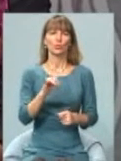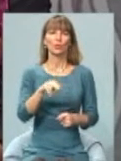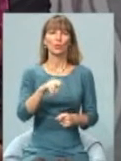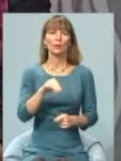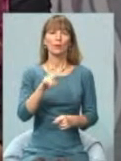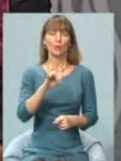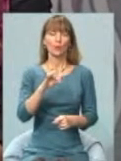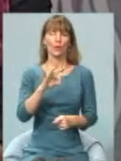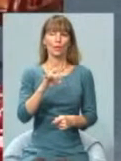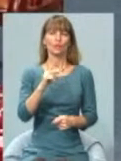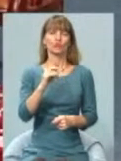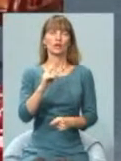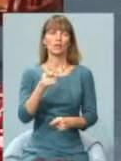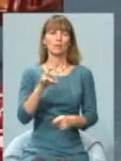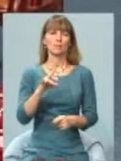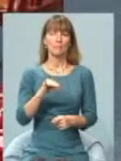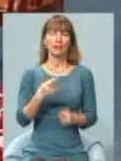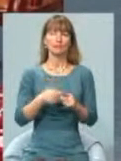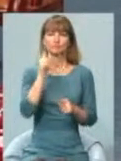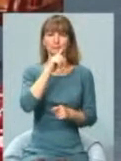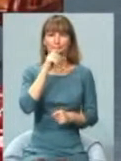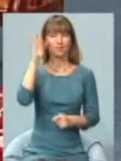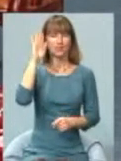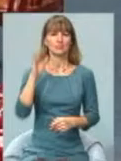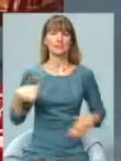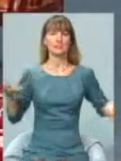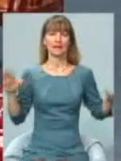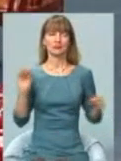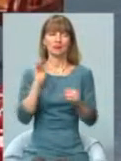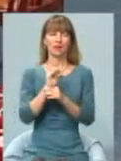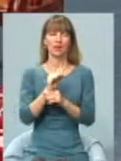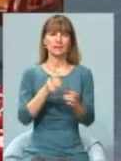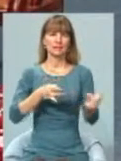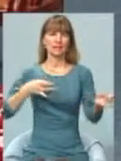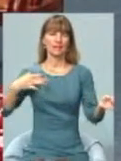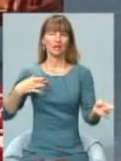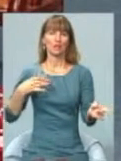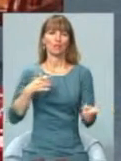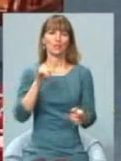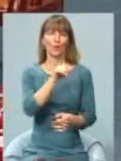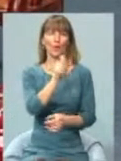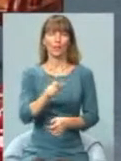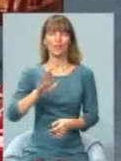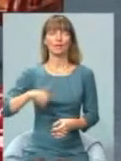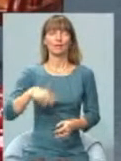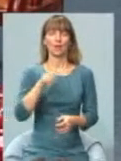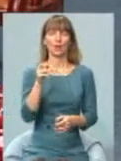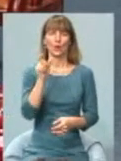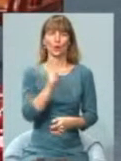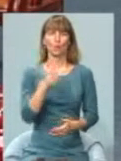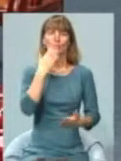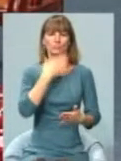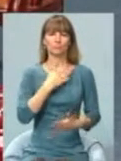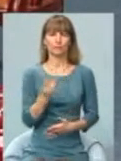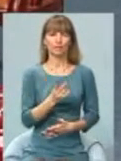а до речі, купідончики – це маленькі такі хлопчики із крильцями, і які з луком та стрілами стріляють у людей, і вони потім закохуються. Тобто